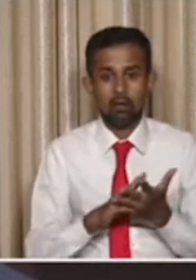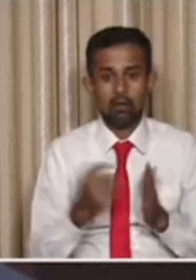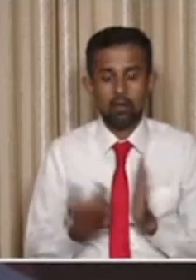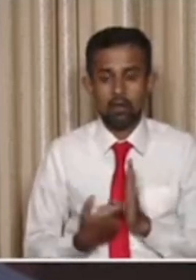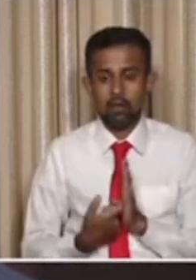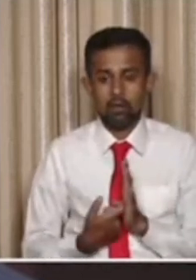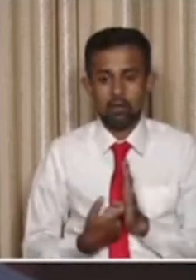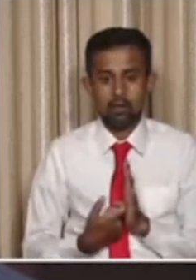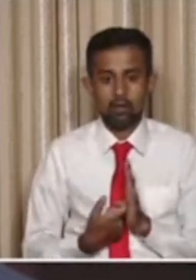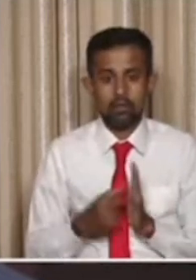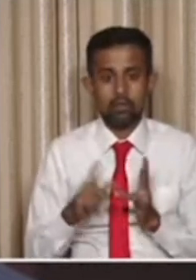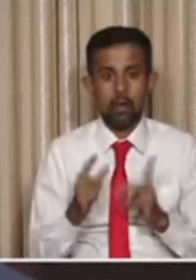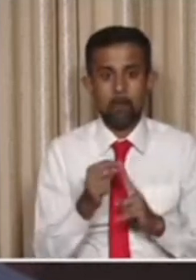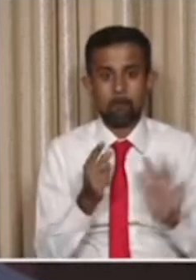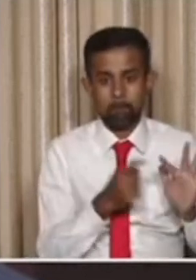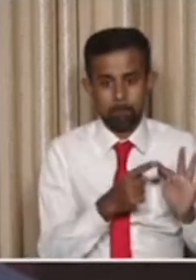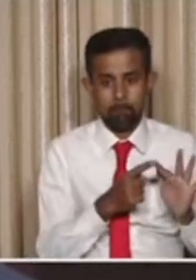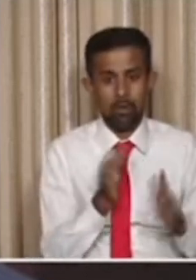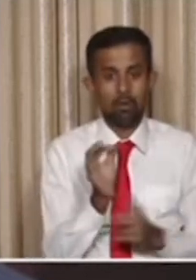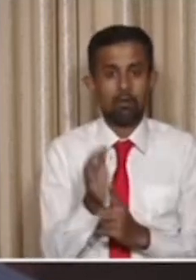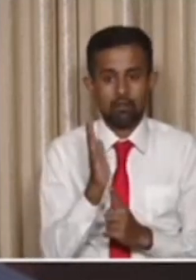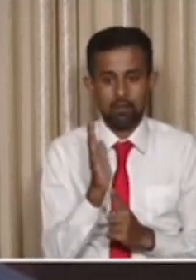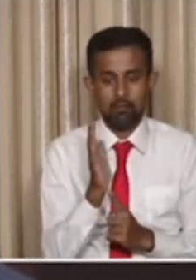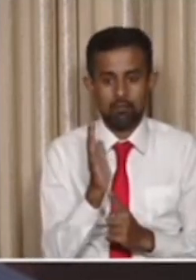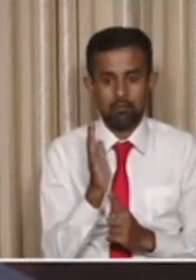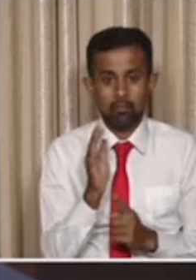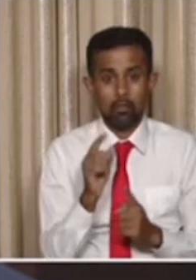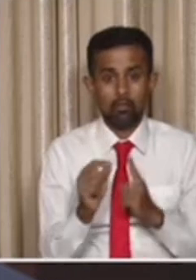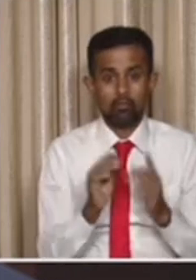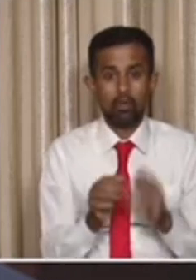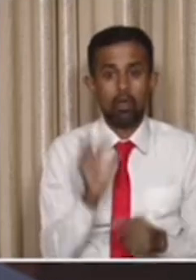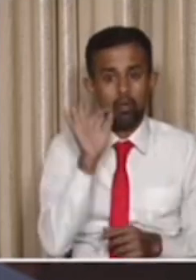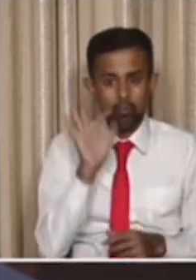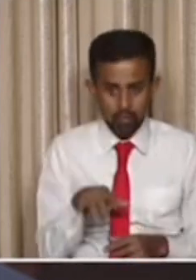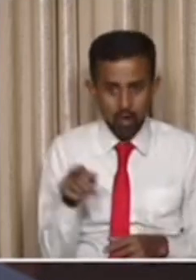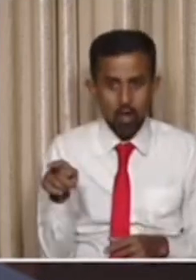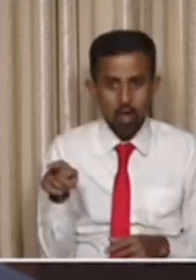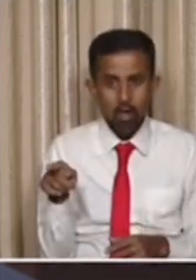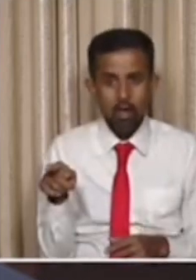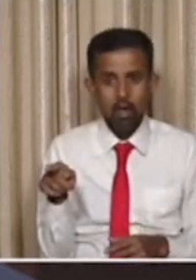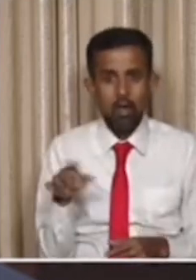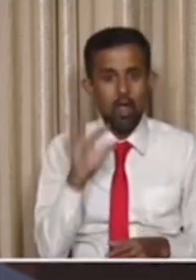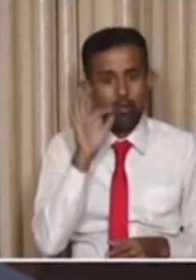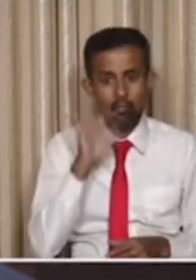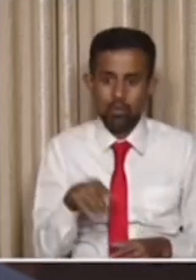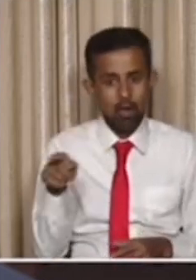බණ්ඩාර කෝප් එකේ සභාපතිතුමා මහජන මන්ත්‍රීතුමාගේ පුතාද? ඒ පුතා